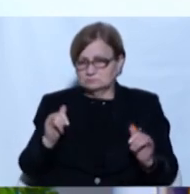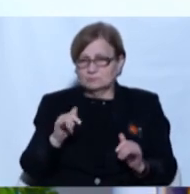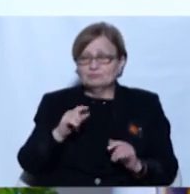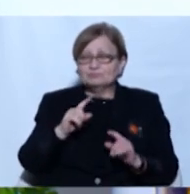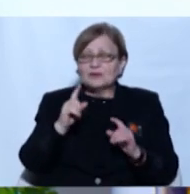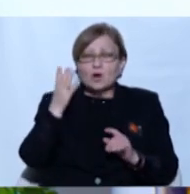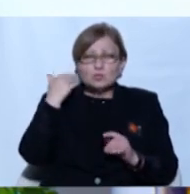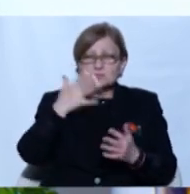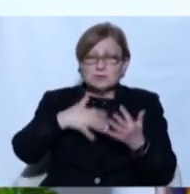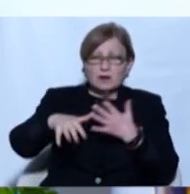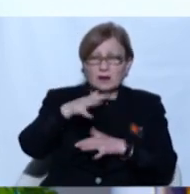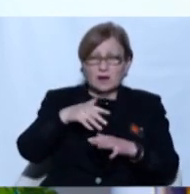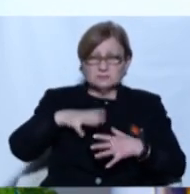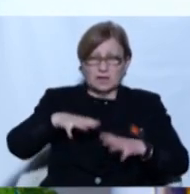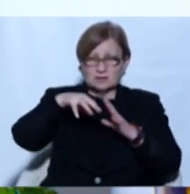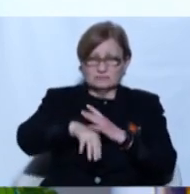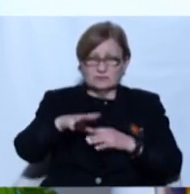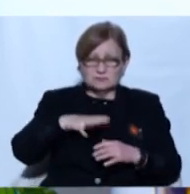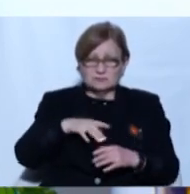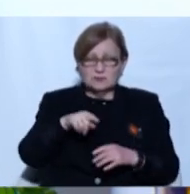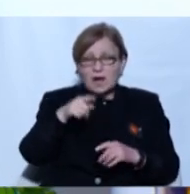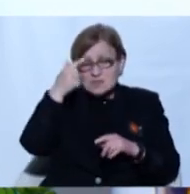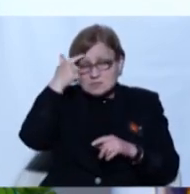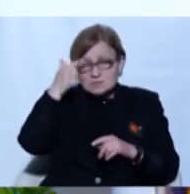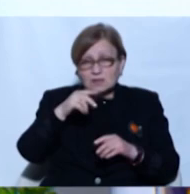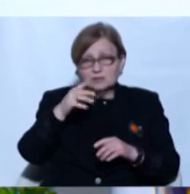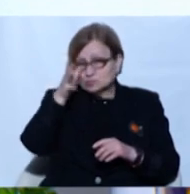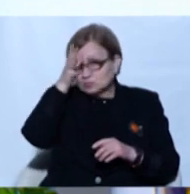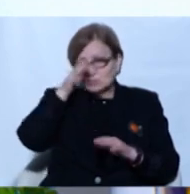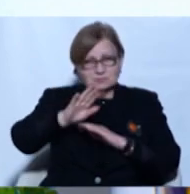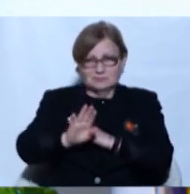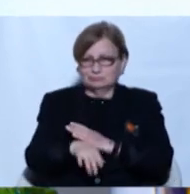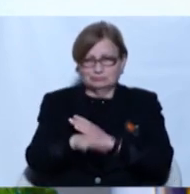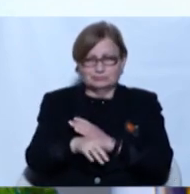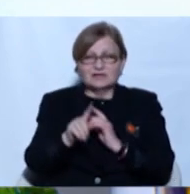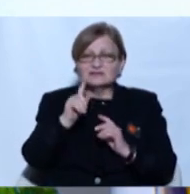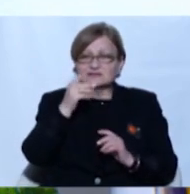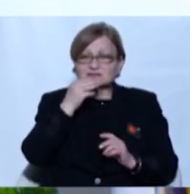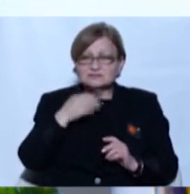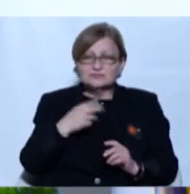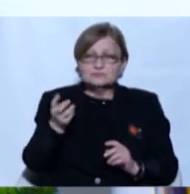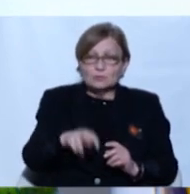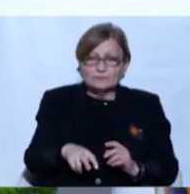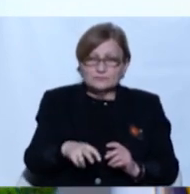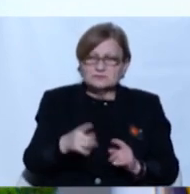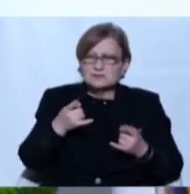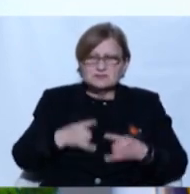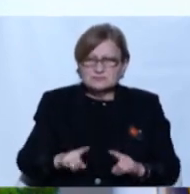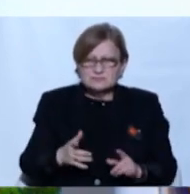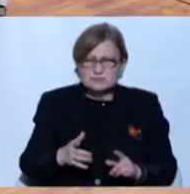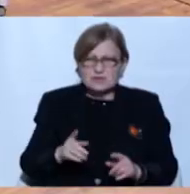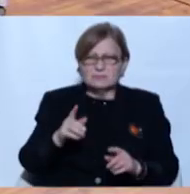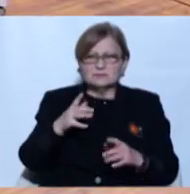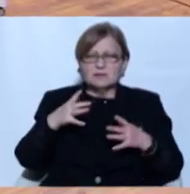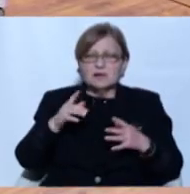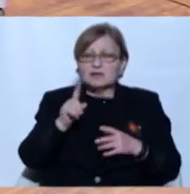შიგნით რომელიც დაერიან ერთმანეთს ეს სოდნა ქონდა დაკარგული რისთვის იყვნენ ამ ქვეყნად მოსული სად იყვნენ და საუდა წასულიყვნენ